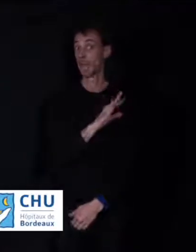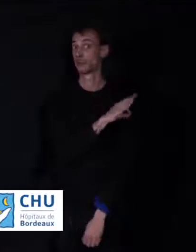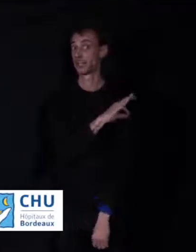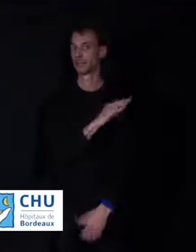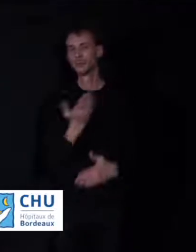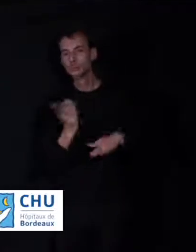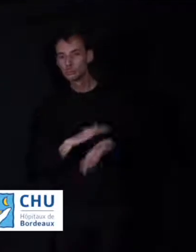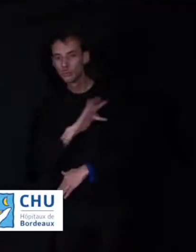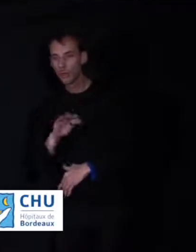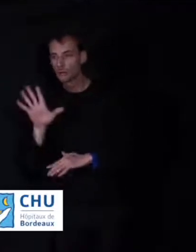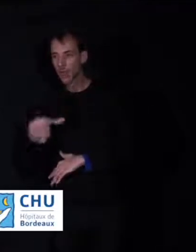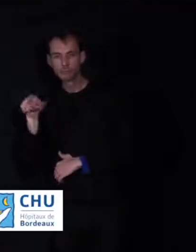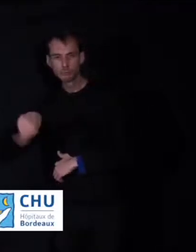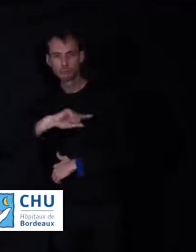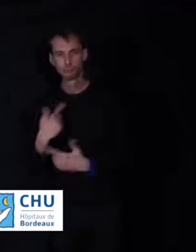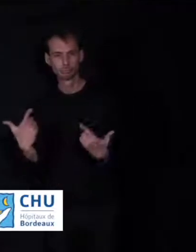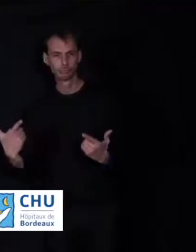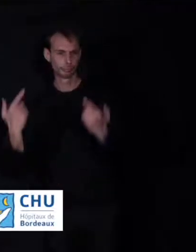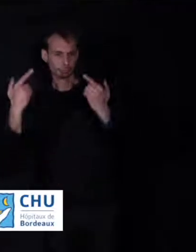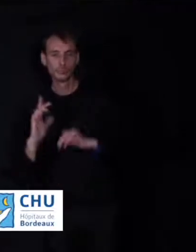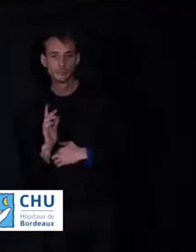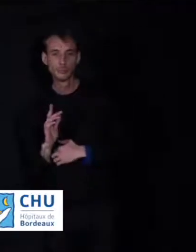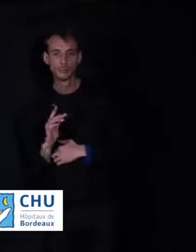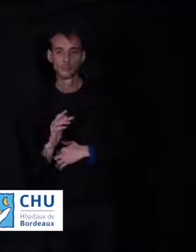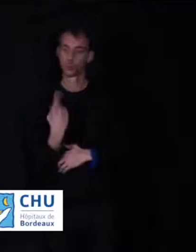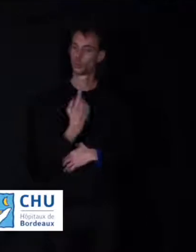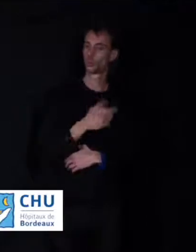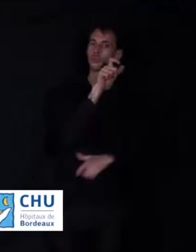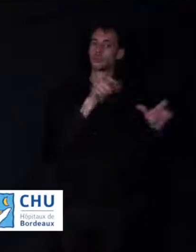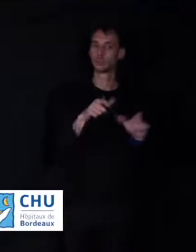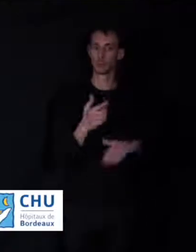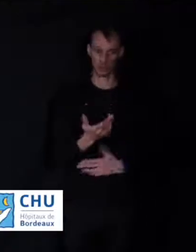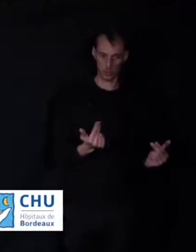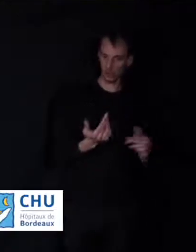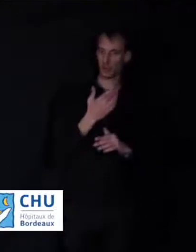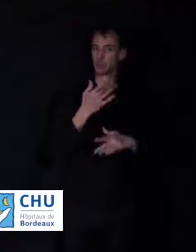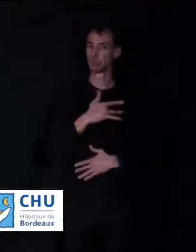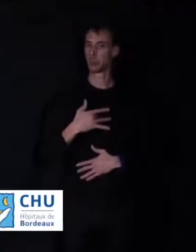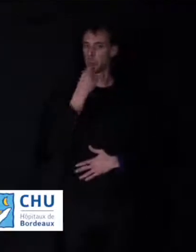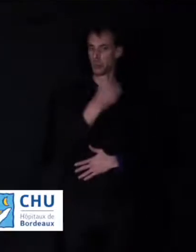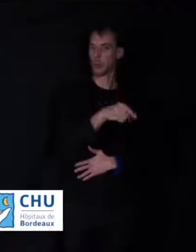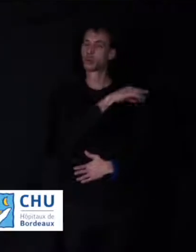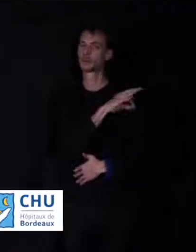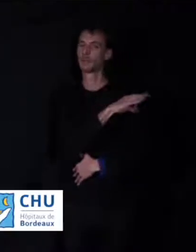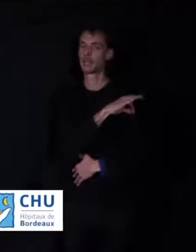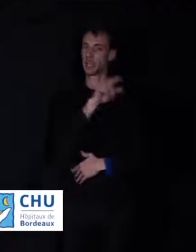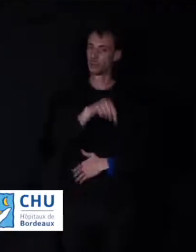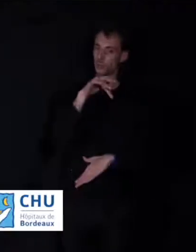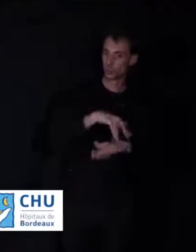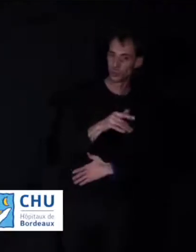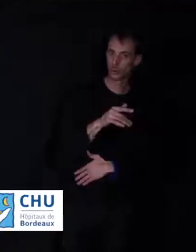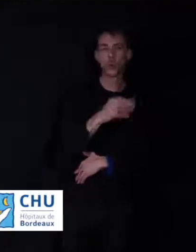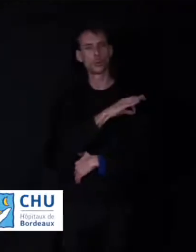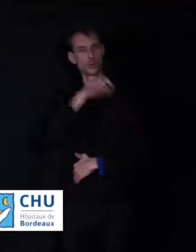pays. Le fait que la vaccination concerne les sujets en bonne santé et que la protection repose en grande partie sur le caractère collectif